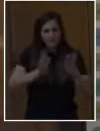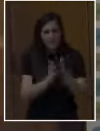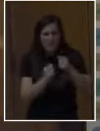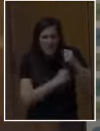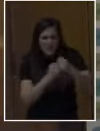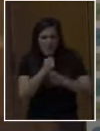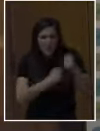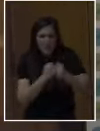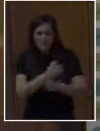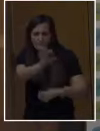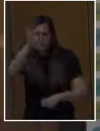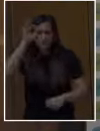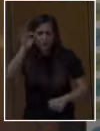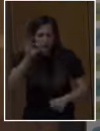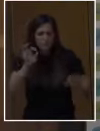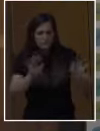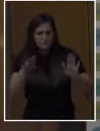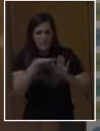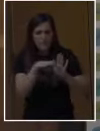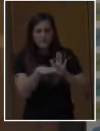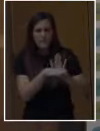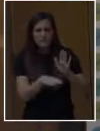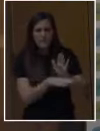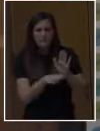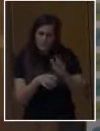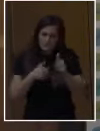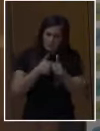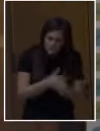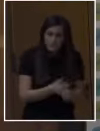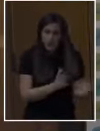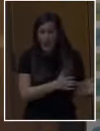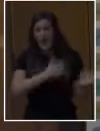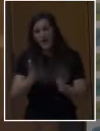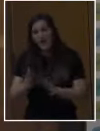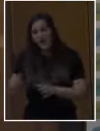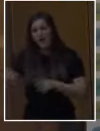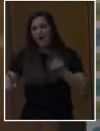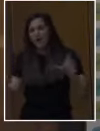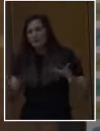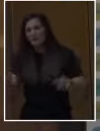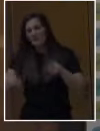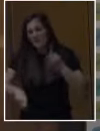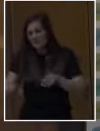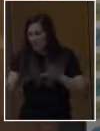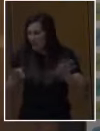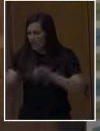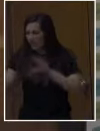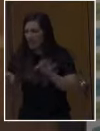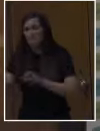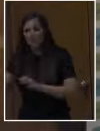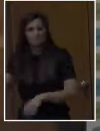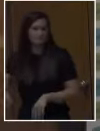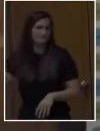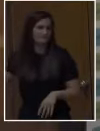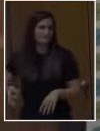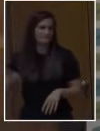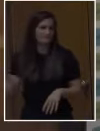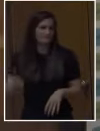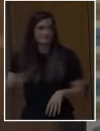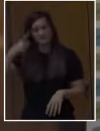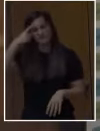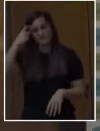στόχο, όλο αυτό δεν θα κάνει καλό. Θα κάνει κακό. Και θα κάνει κακό γιατί από ένα χρήσιμο εργαλείο, η διαφοροποιημένη